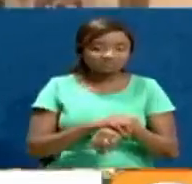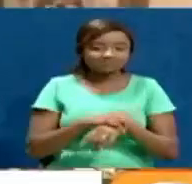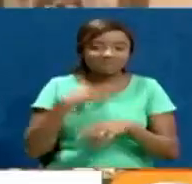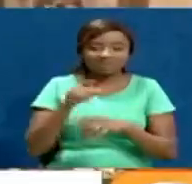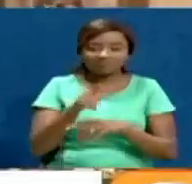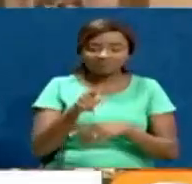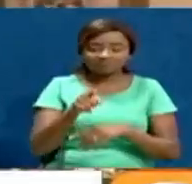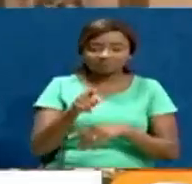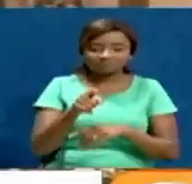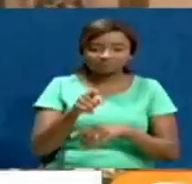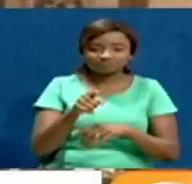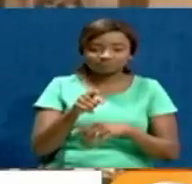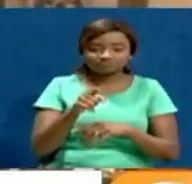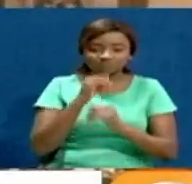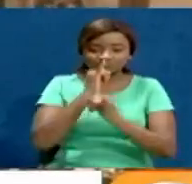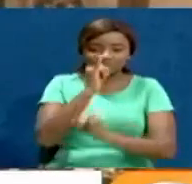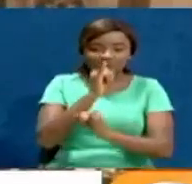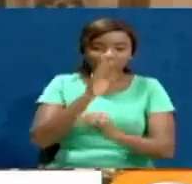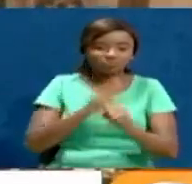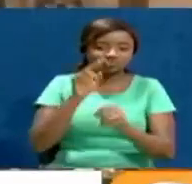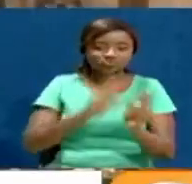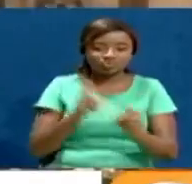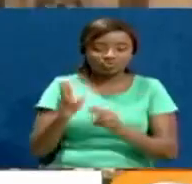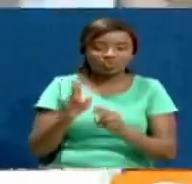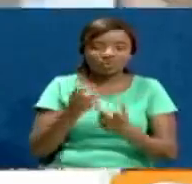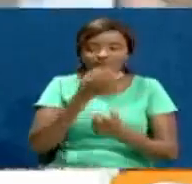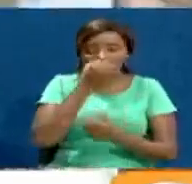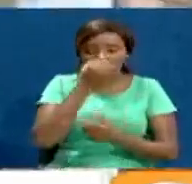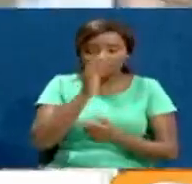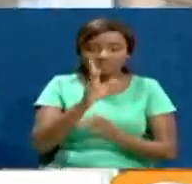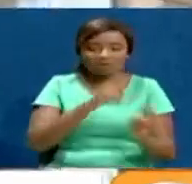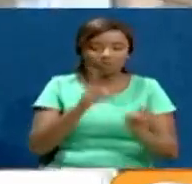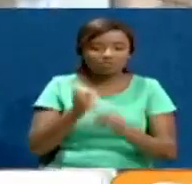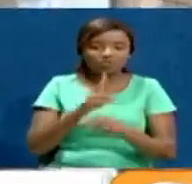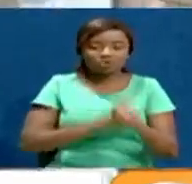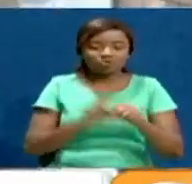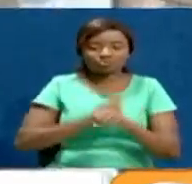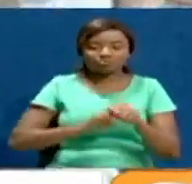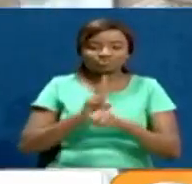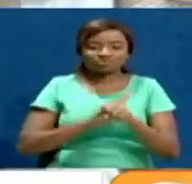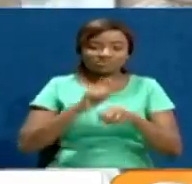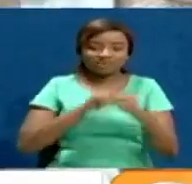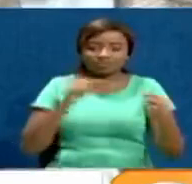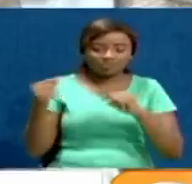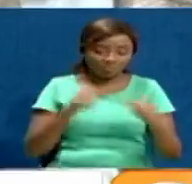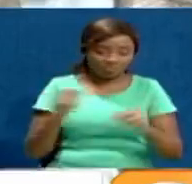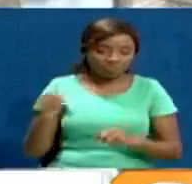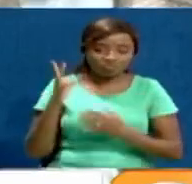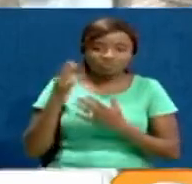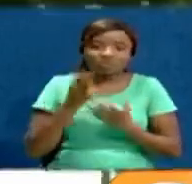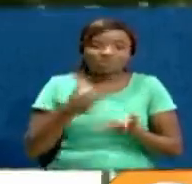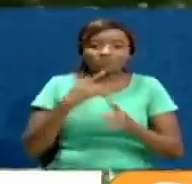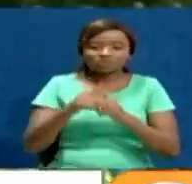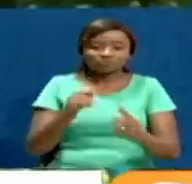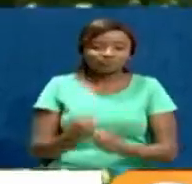anayetumiwa kwa vita. Wazee wanataka matambiko kufanywa ili kisa sawia na hicho kisitokee tena